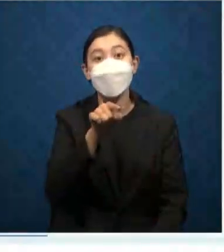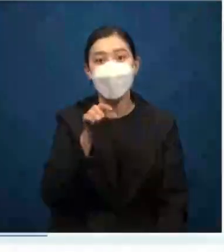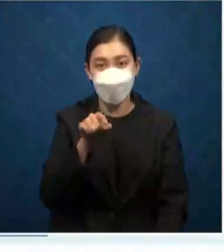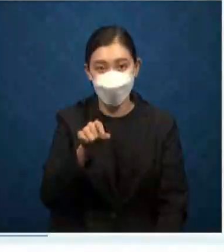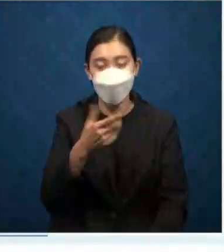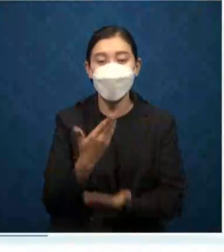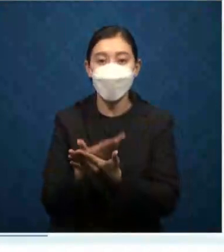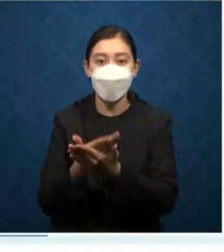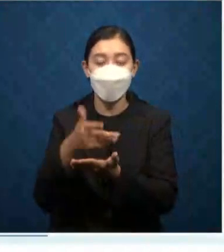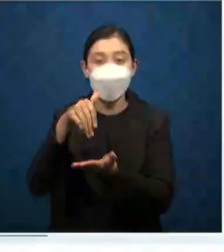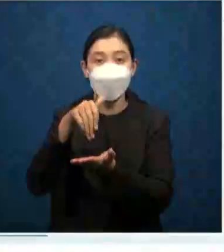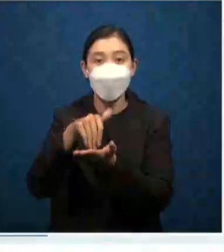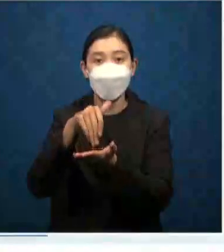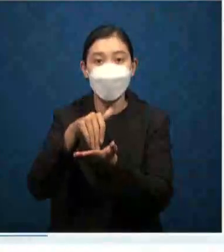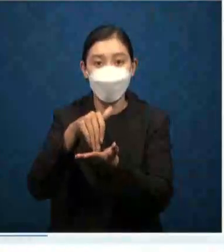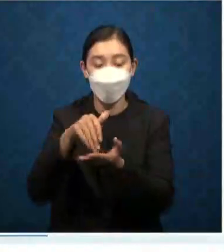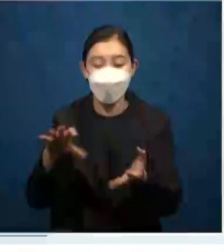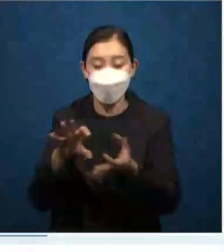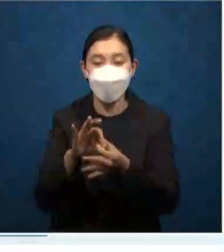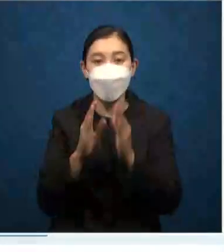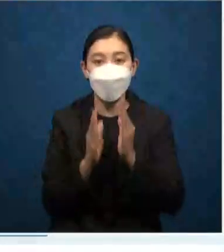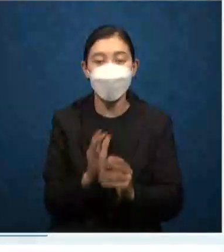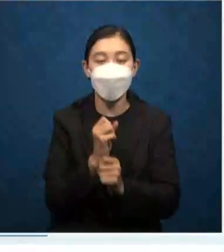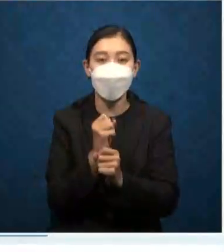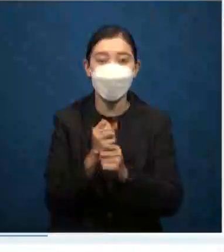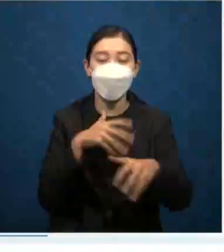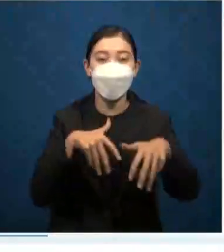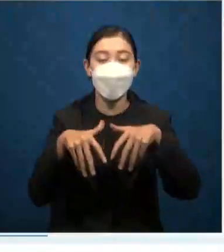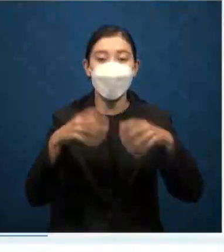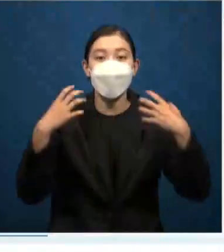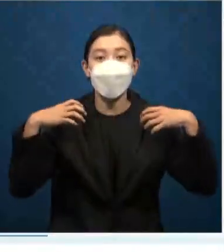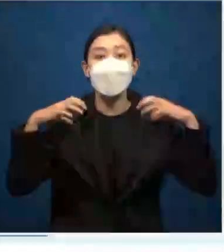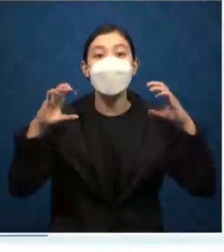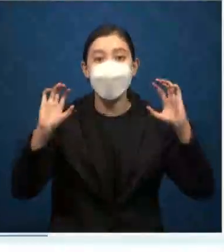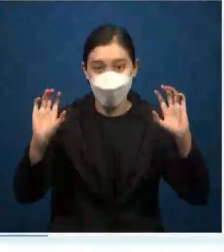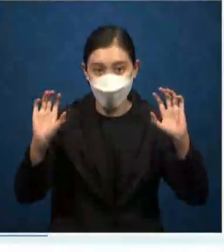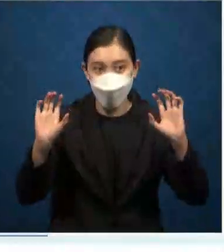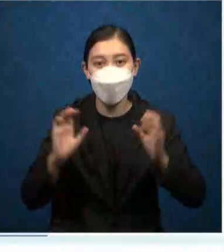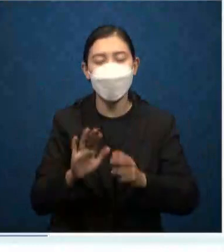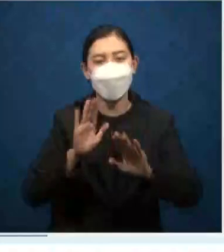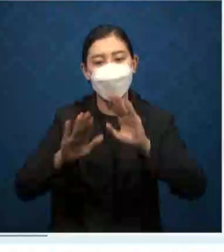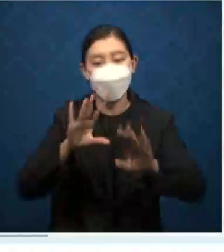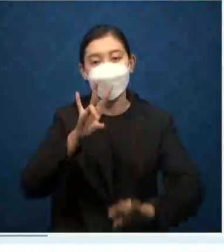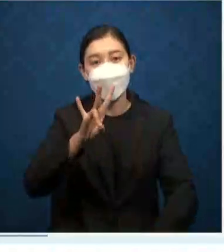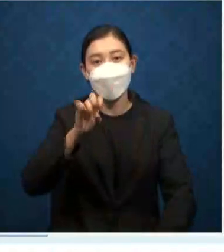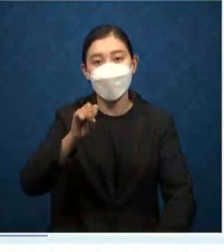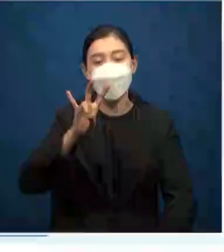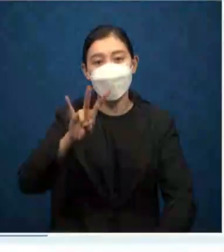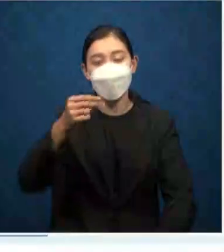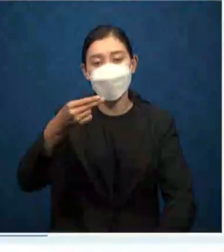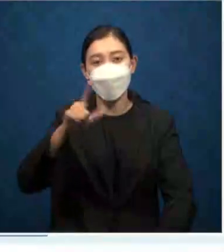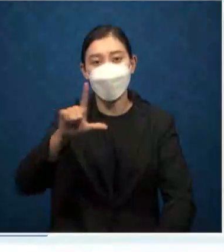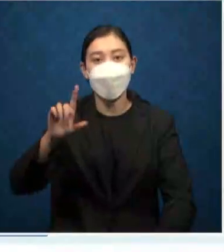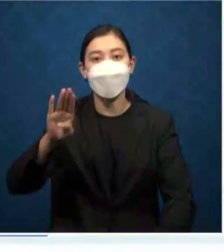ที่ใช้สำหรับบุคลากรเนี่ยงบบุคลากรในพรบ.งบประมาณอยู่ประมาณ 770,000 ล้านบา